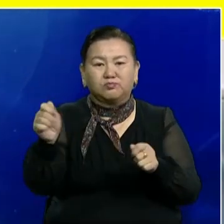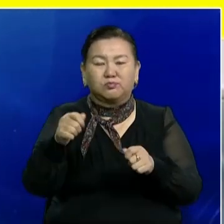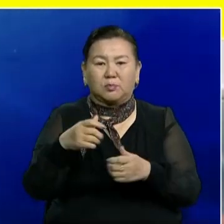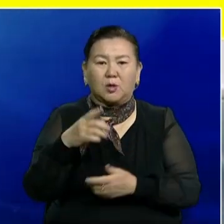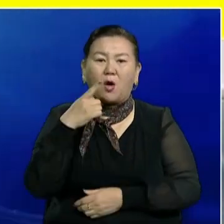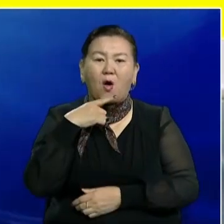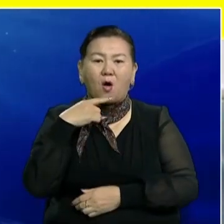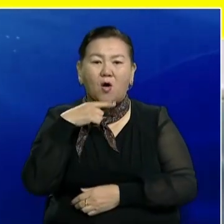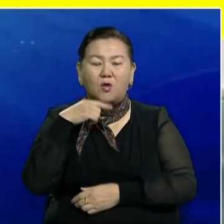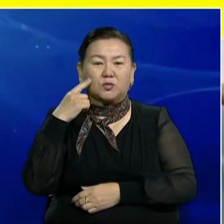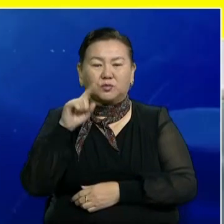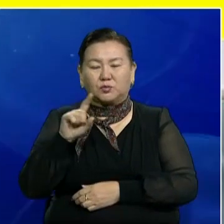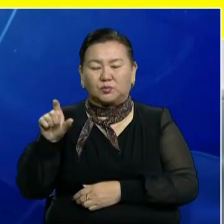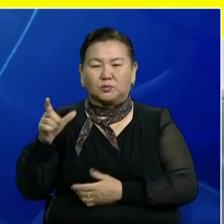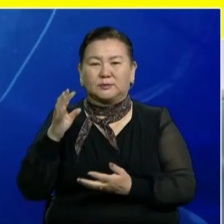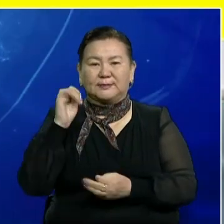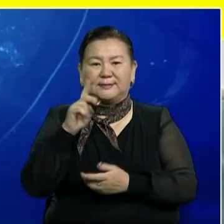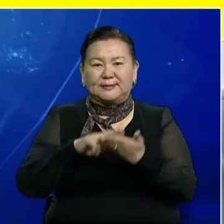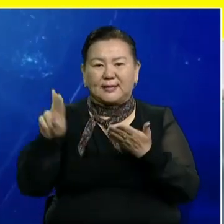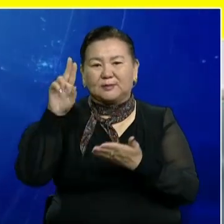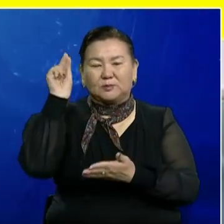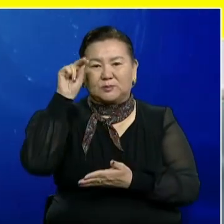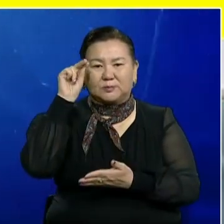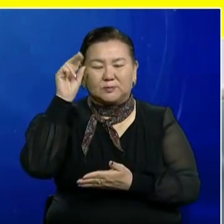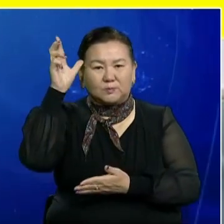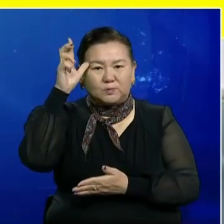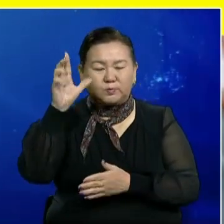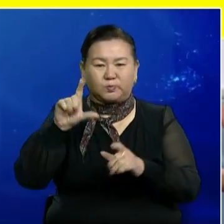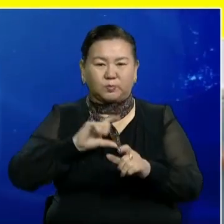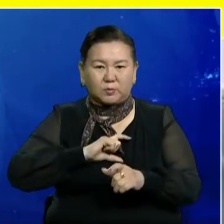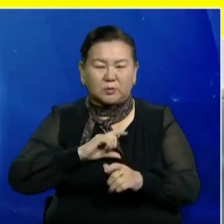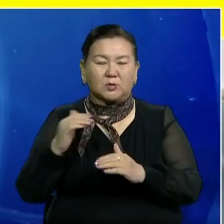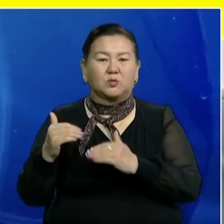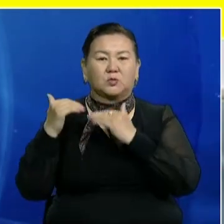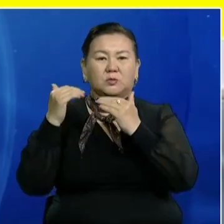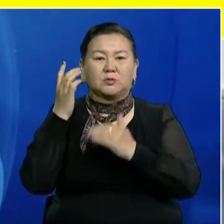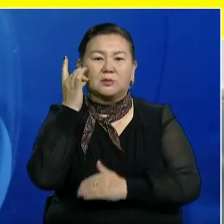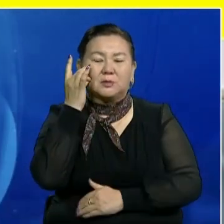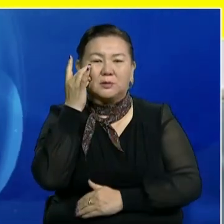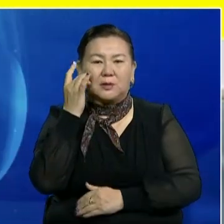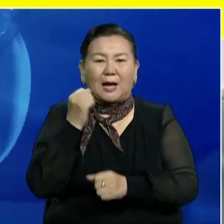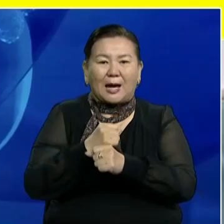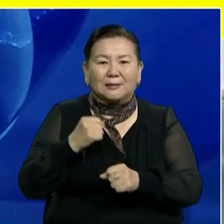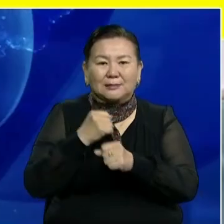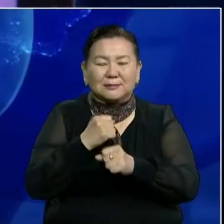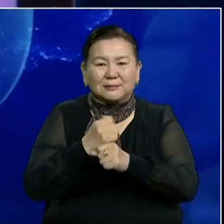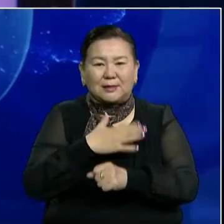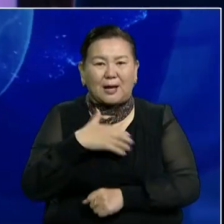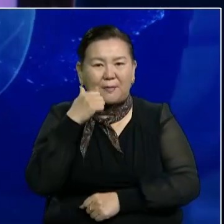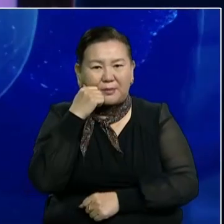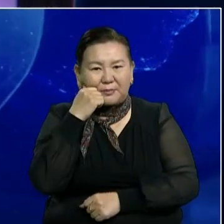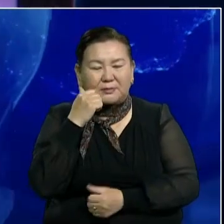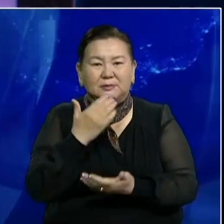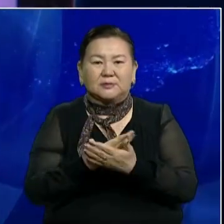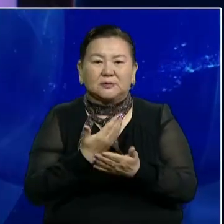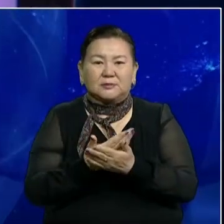хогтуд ихтэй сургуульд яваад илүү их ингээд сурж боловсрох хэрэгтэй, хөгжих хэрэгтэй. Хөвгүүд бол ингээд хар ажил хийгээд амийн аргатай чаддаг